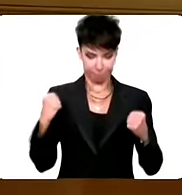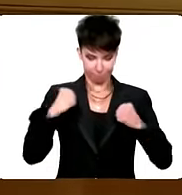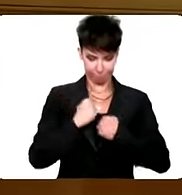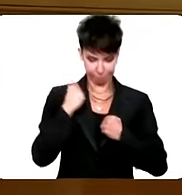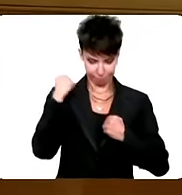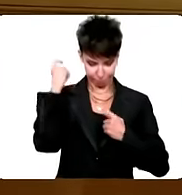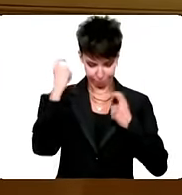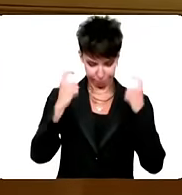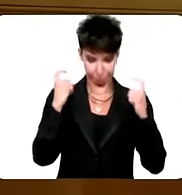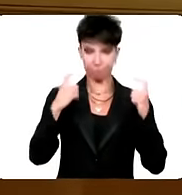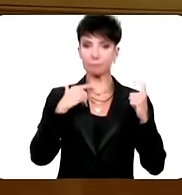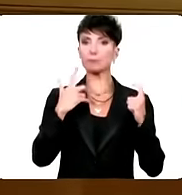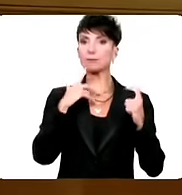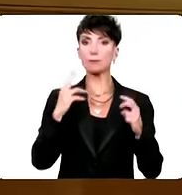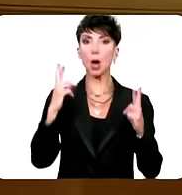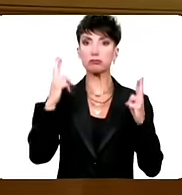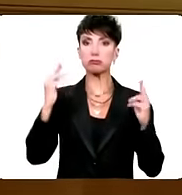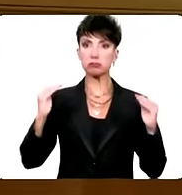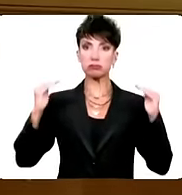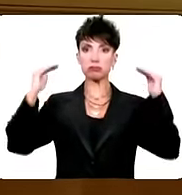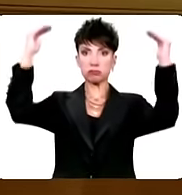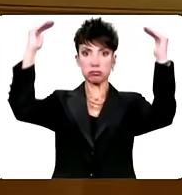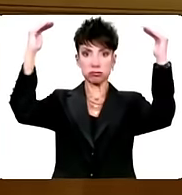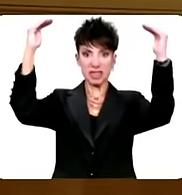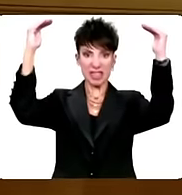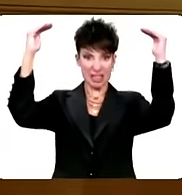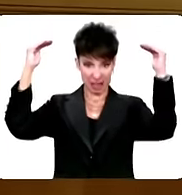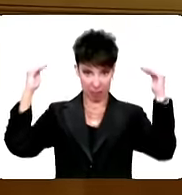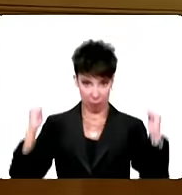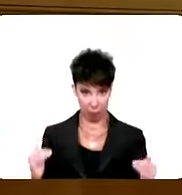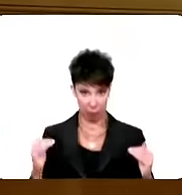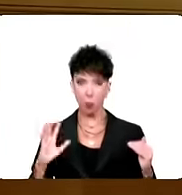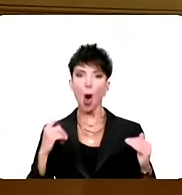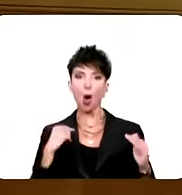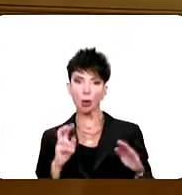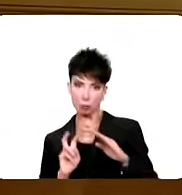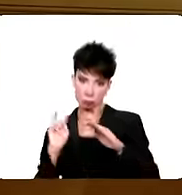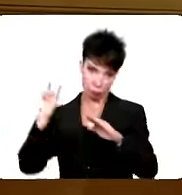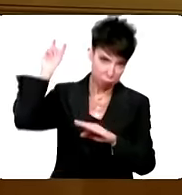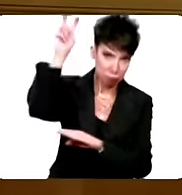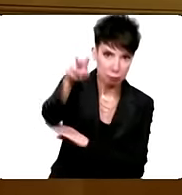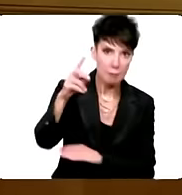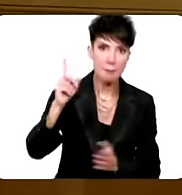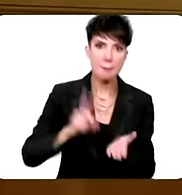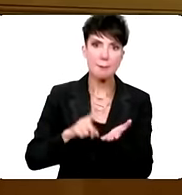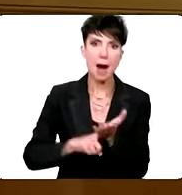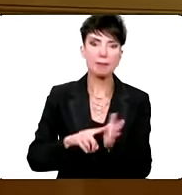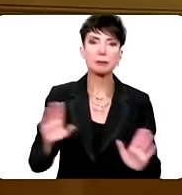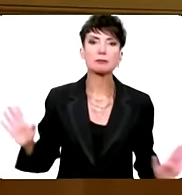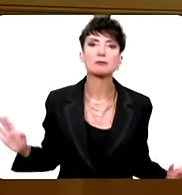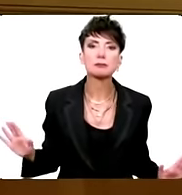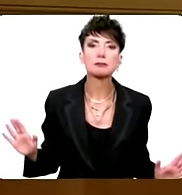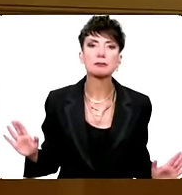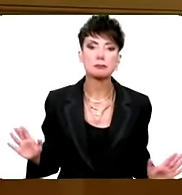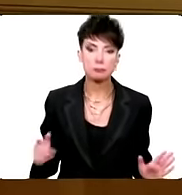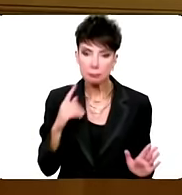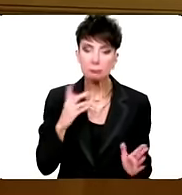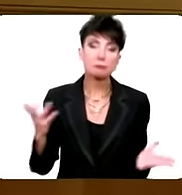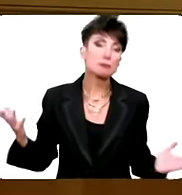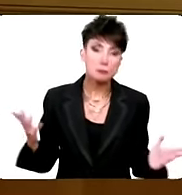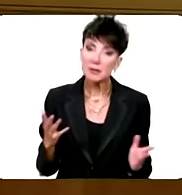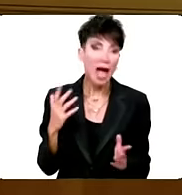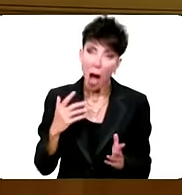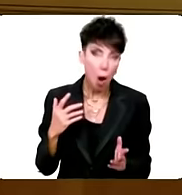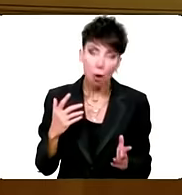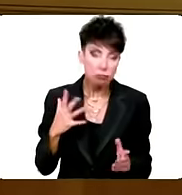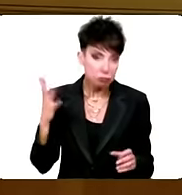τον πύχη των προσδοκιών. Δεν θα κατεβάσουμε τον πύχη, θα πηδήξουμε πιο ψηλά. Είμαι πολύ κατηγορηματικό σε αυτό. Το αν θα τα καταφέρουμε ή όχι θα το κρίνουν